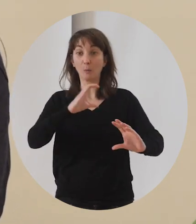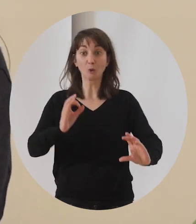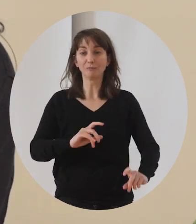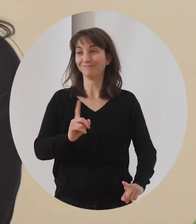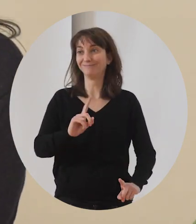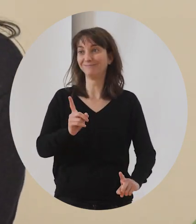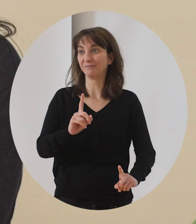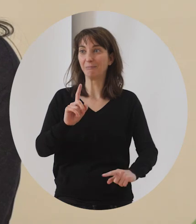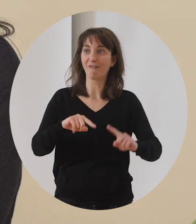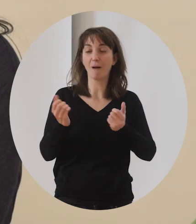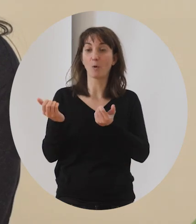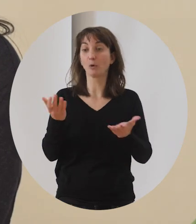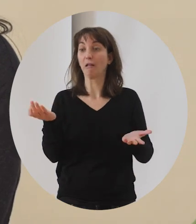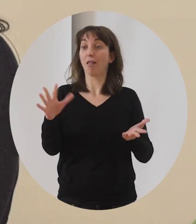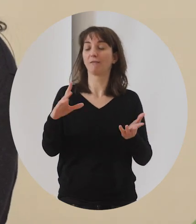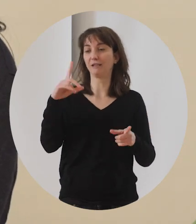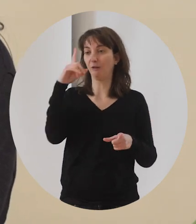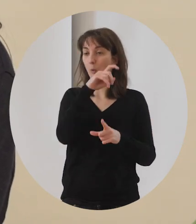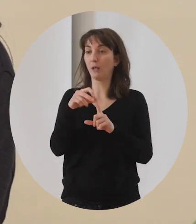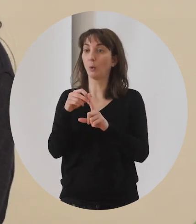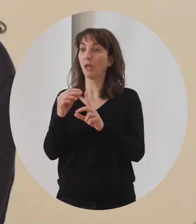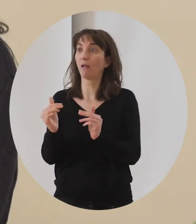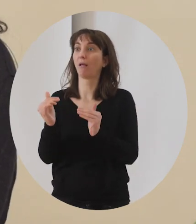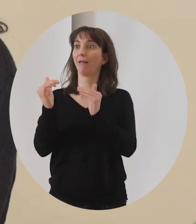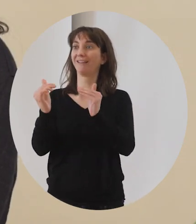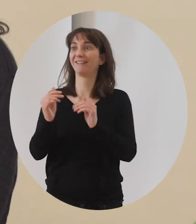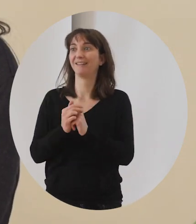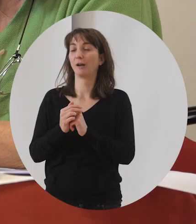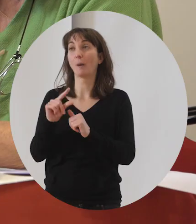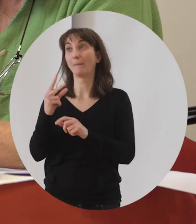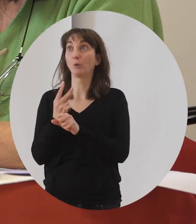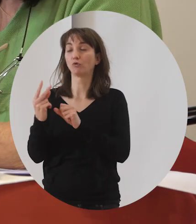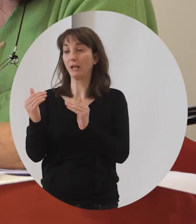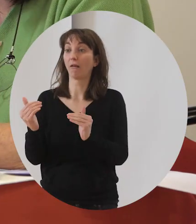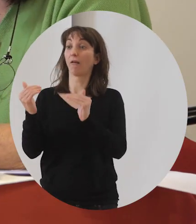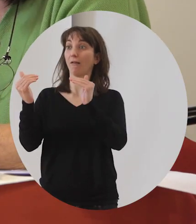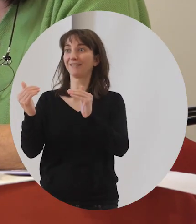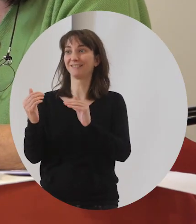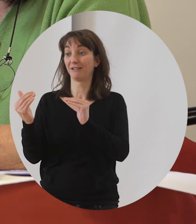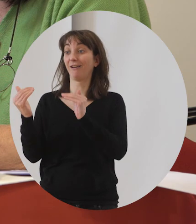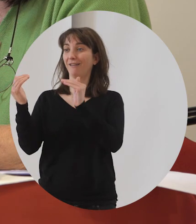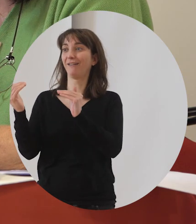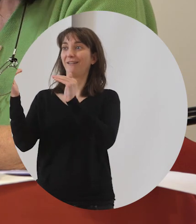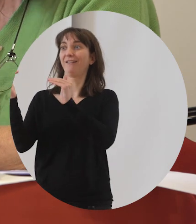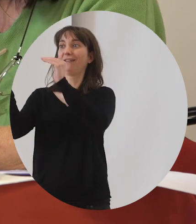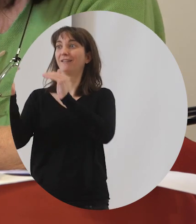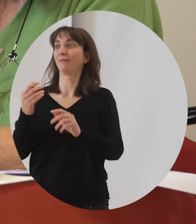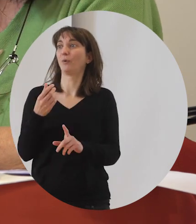sécurité, mais aussi, justement, le mettre progressivement en danger, j'ai envie de dire, pour qu'il puisse, lui,